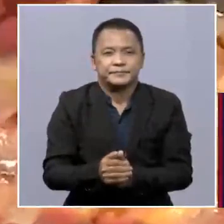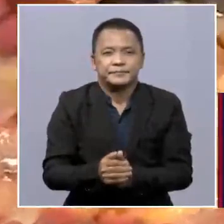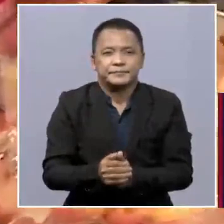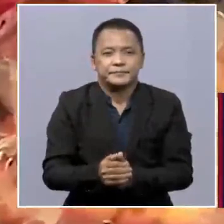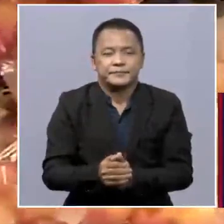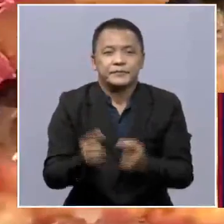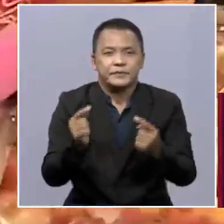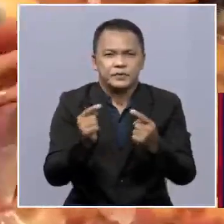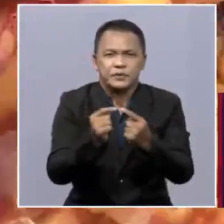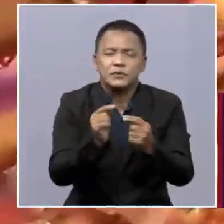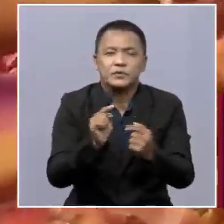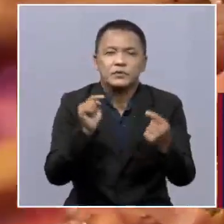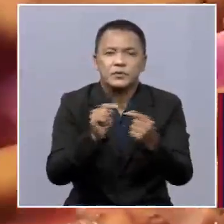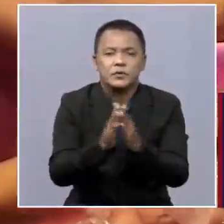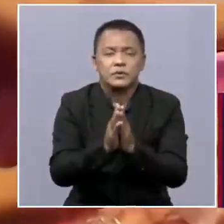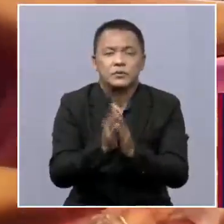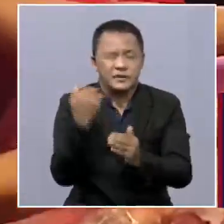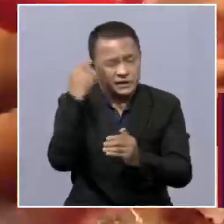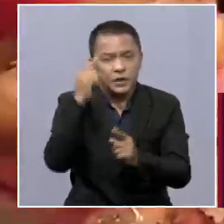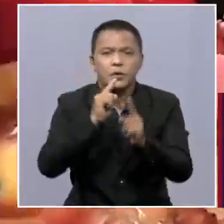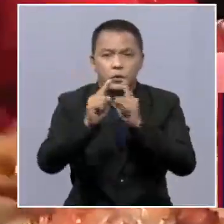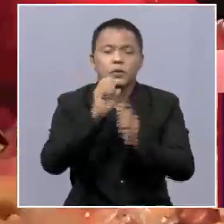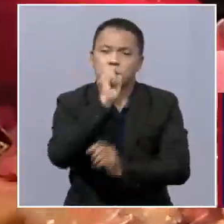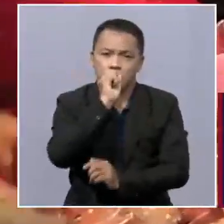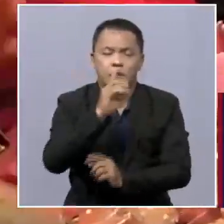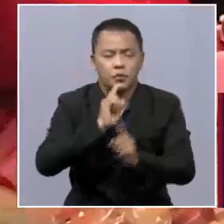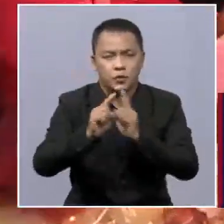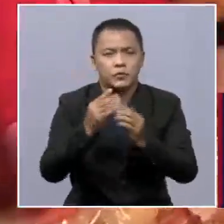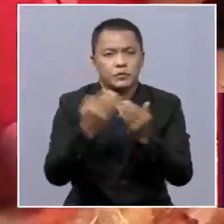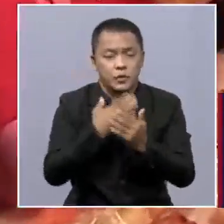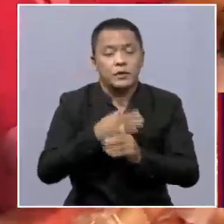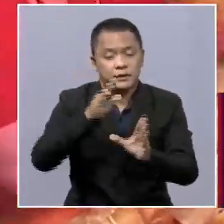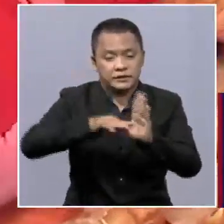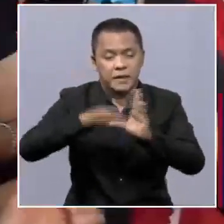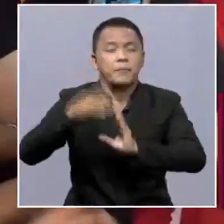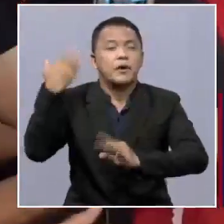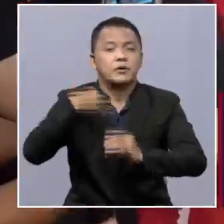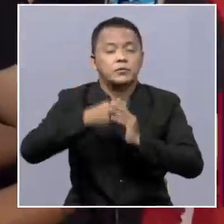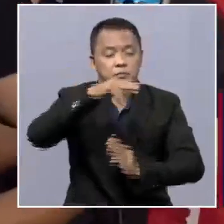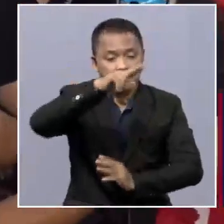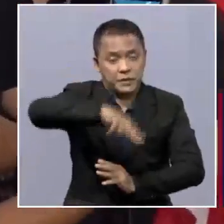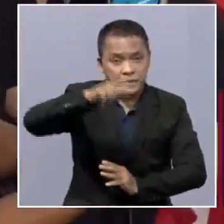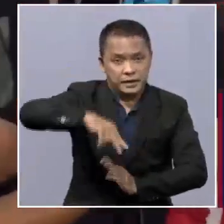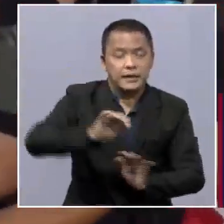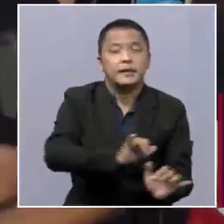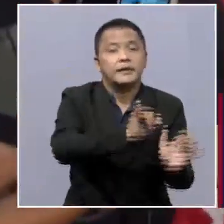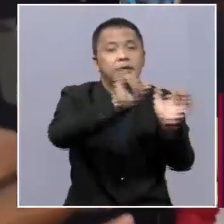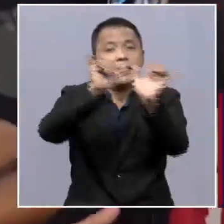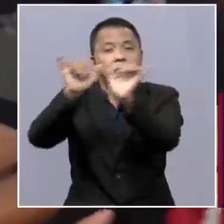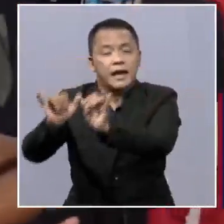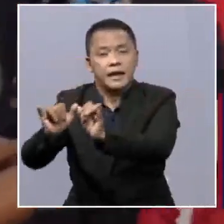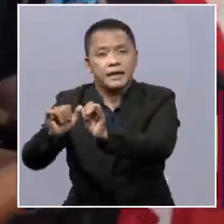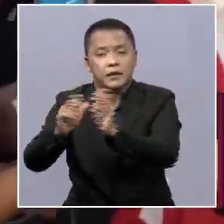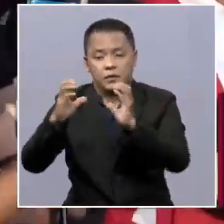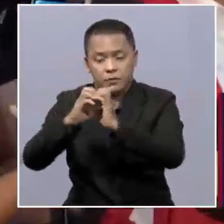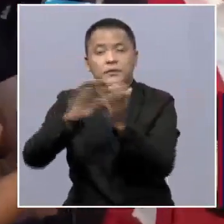โดยช่วงหนึ่งคุณผู้ชมคะคุณอุ๊งอิ๊งเนี่ยมีการพูดแบบนี้นะคะว่าแม้ว่าผู้สมัครเดิมของพรรคเพื่อไทยจะย้ายไปอยู่พรรคภูมิ